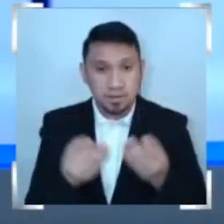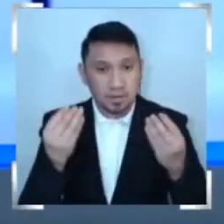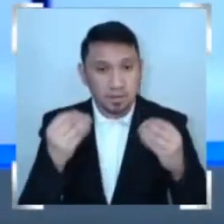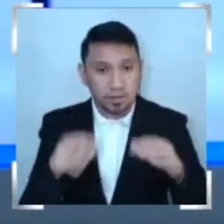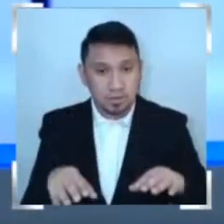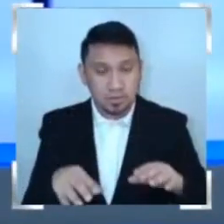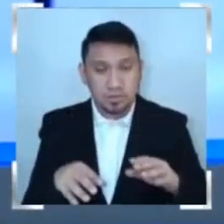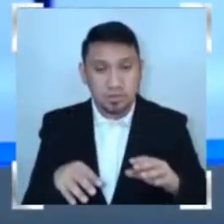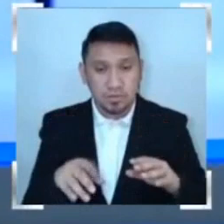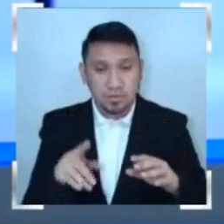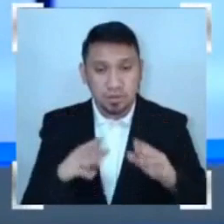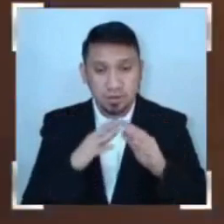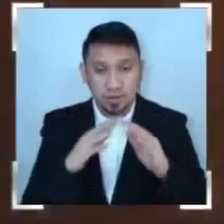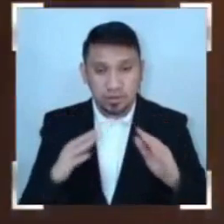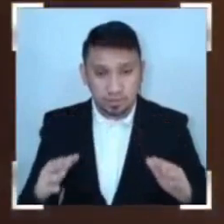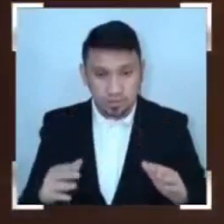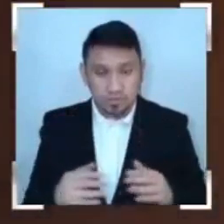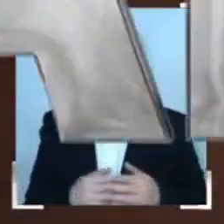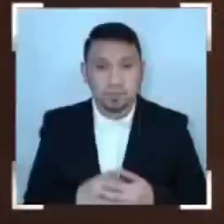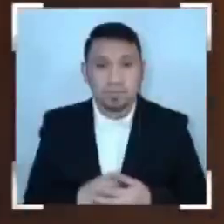si James Agustin.